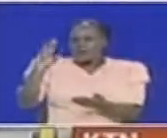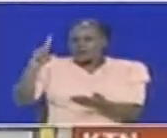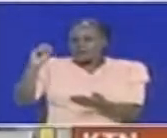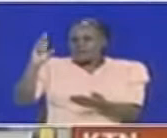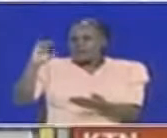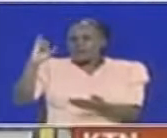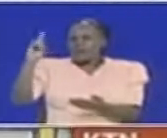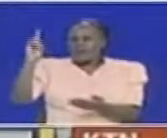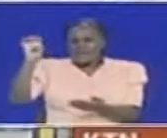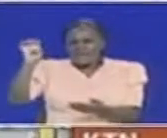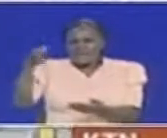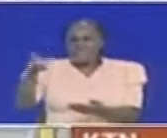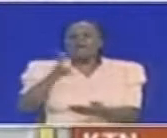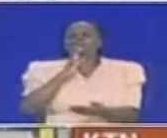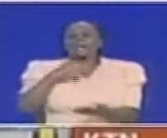kiwango kinachohitajika.